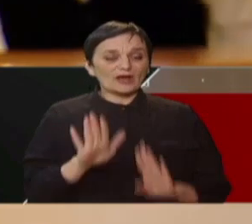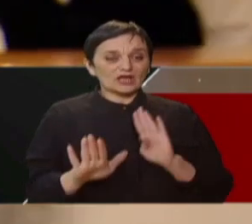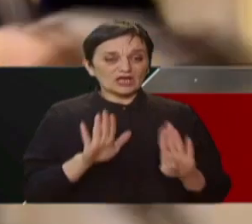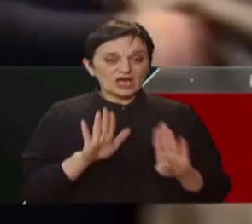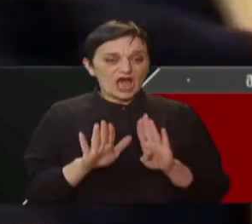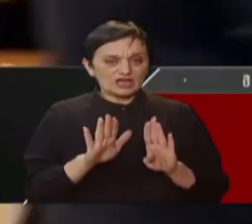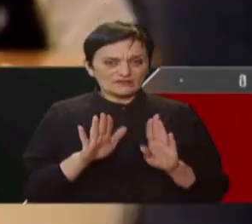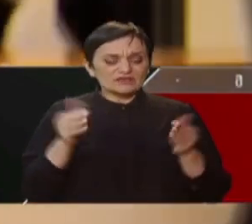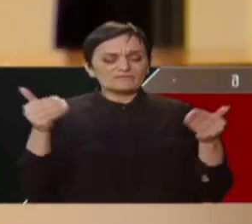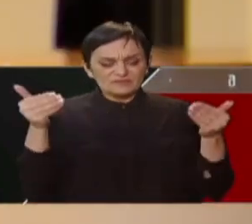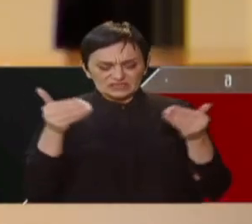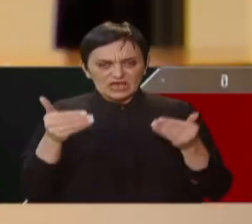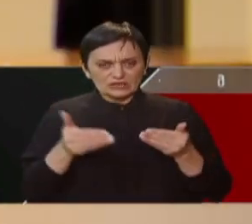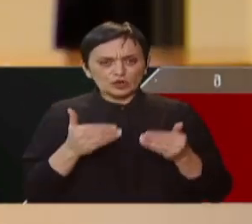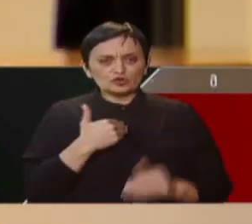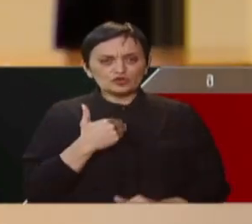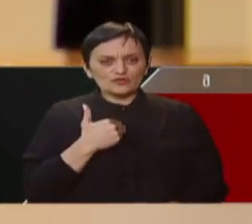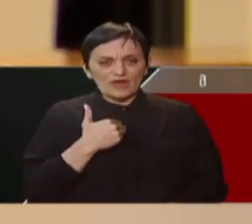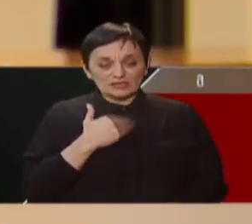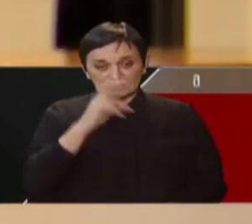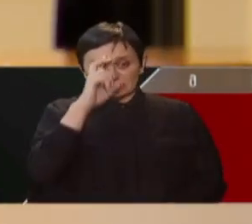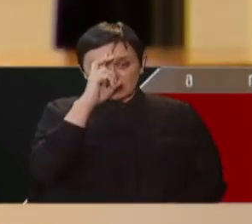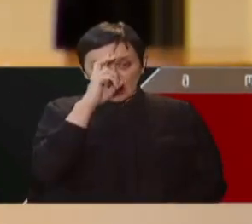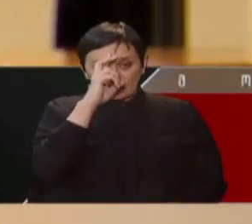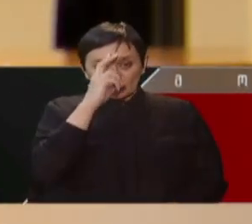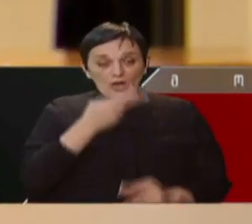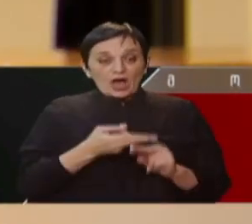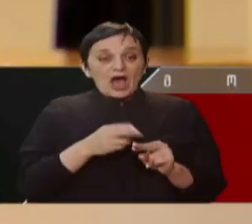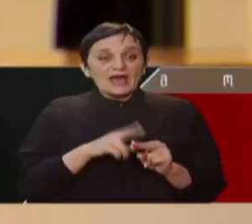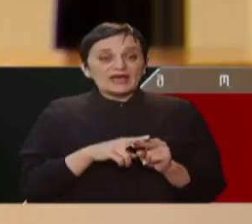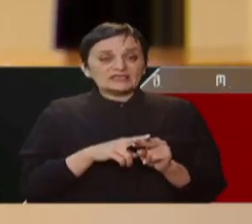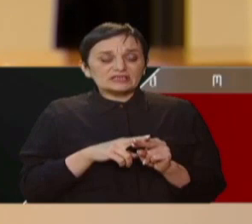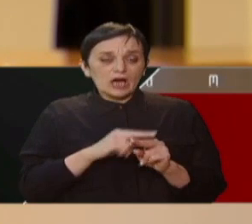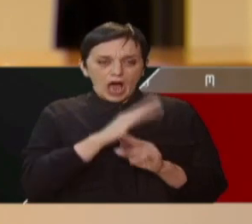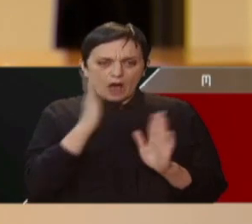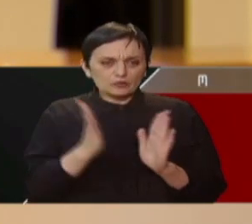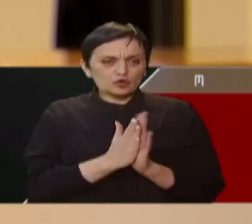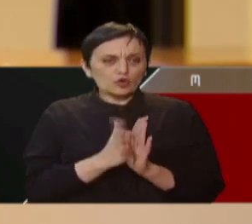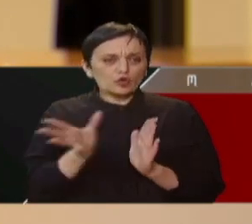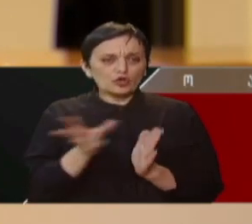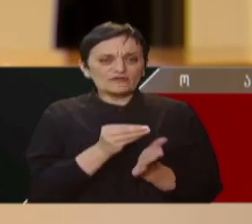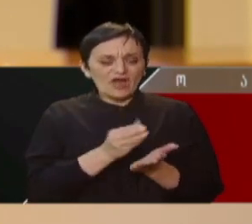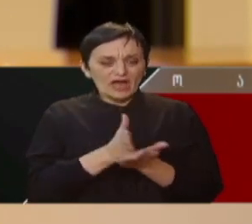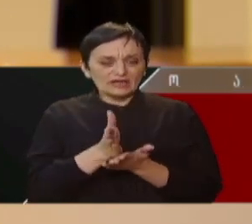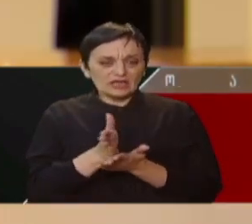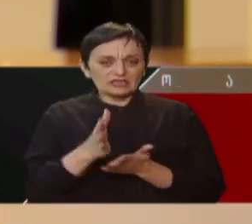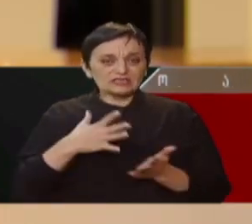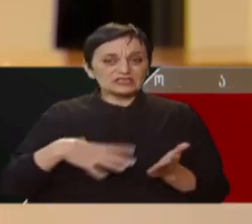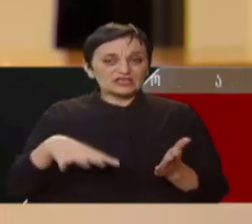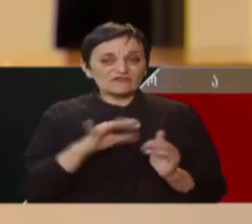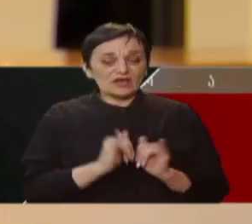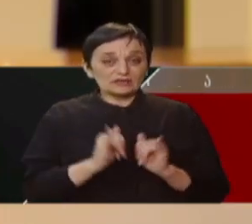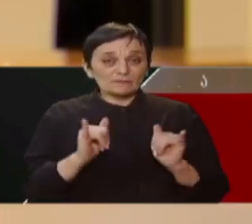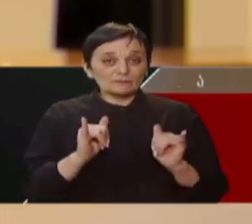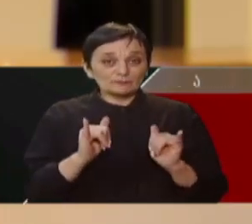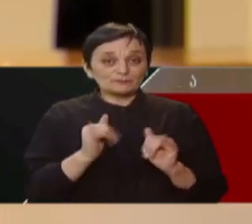ხელმძღვანელობს სათანადოდ ჩვენს სახელმწიფოს. ეს აისახება აბსოლუტურად ყველა მიმართულებით ქვეყნის განვითარებაზე. თავისთავად